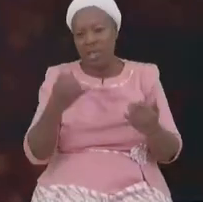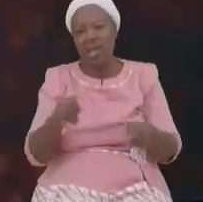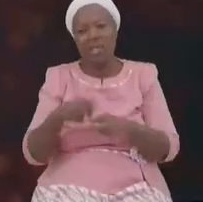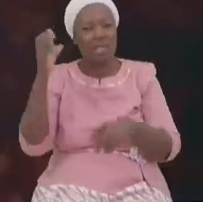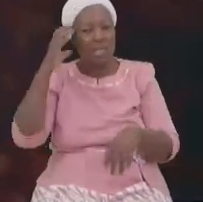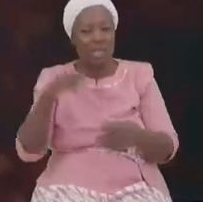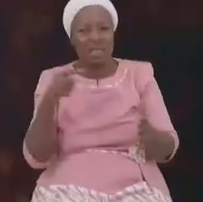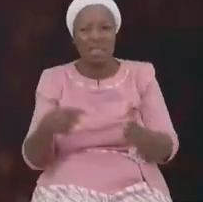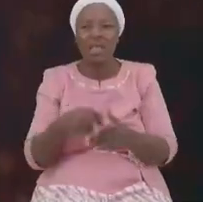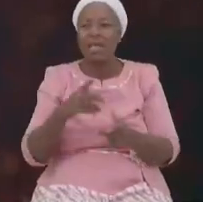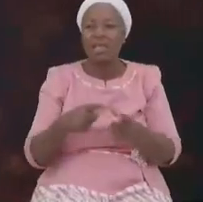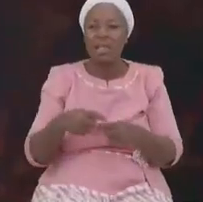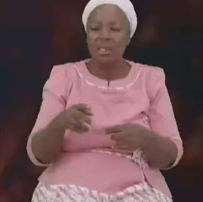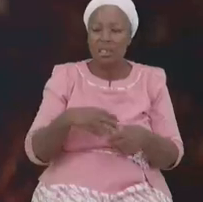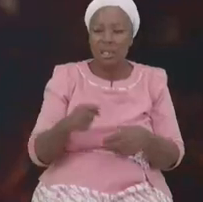à Soweto,